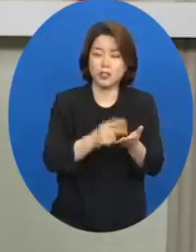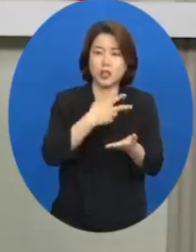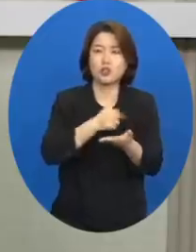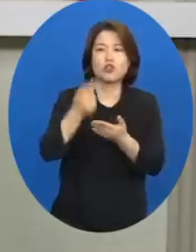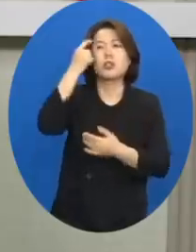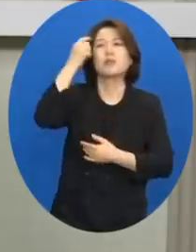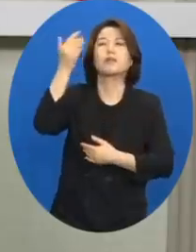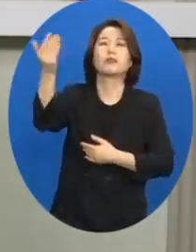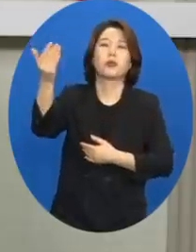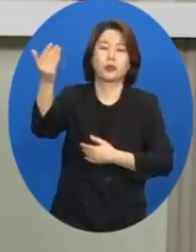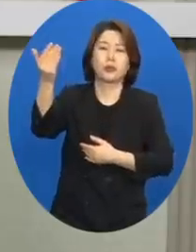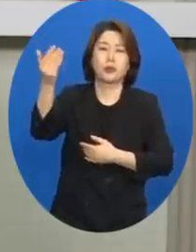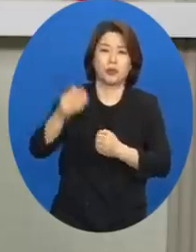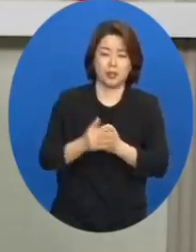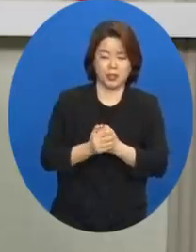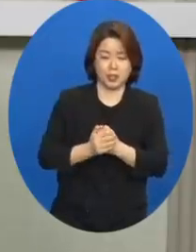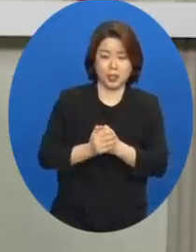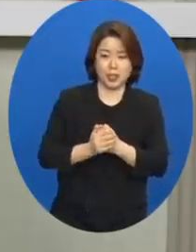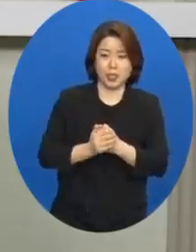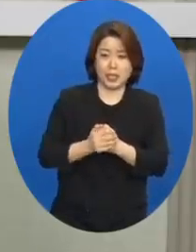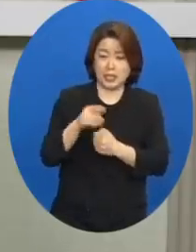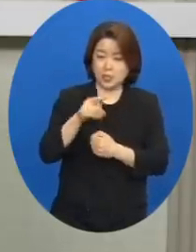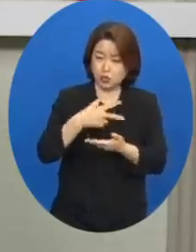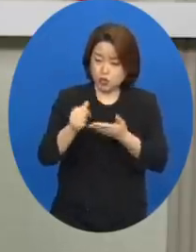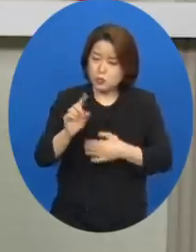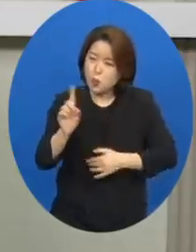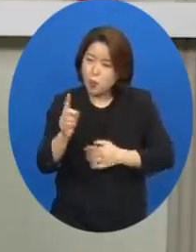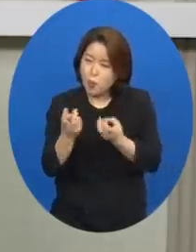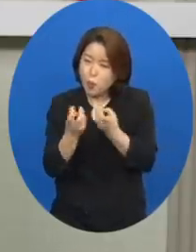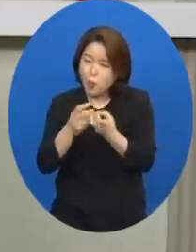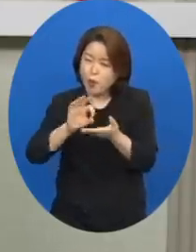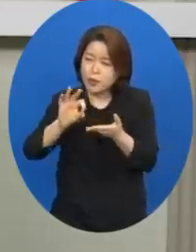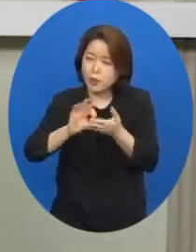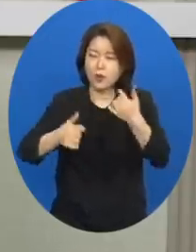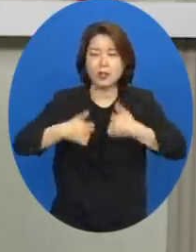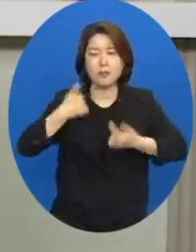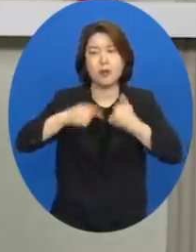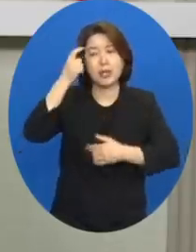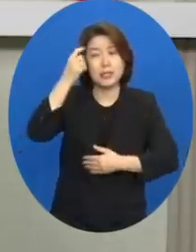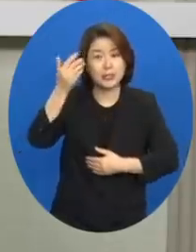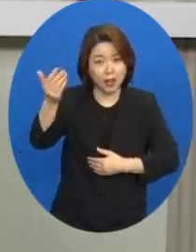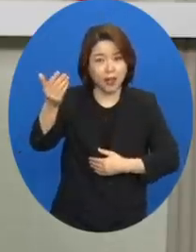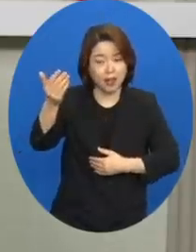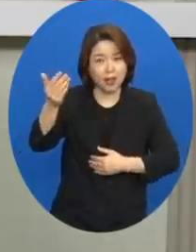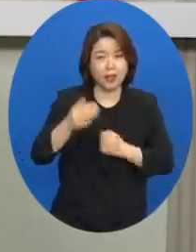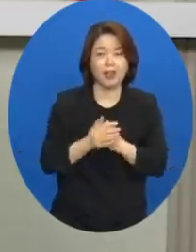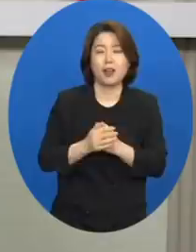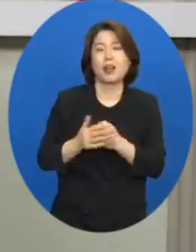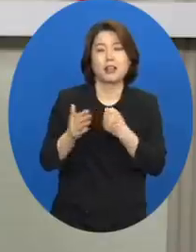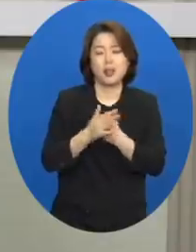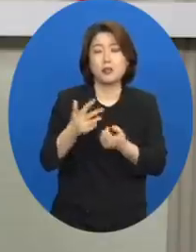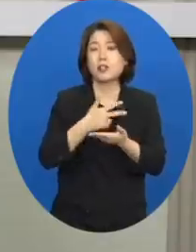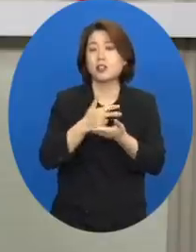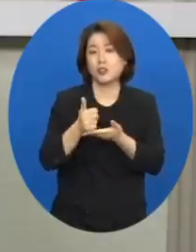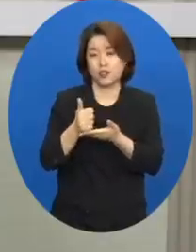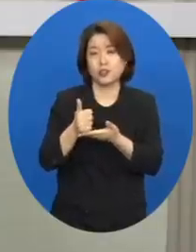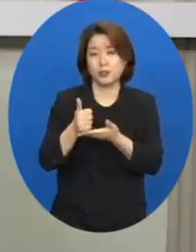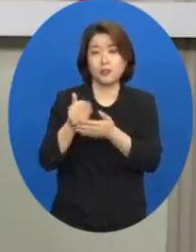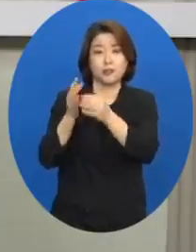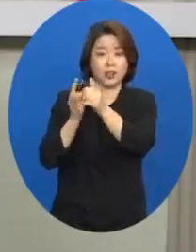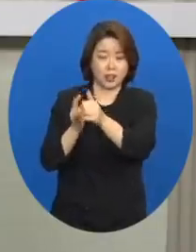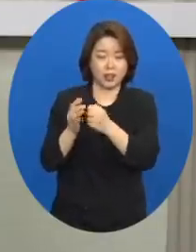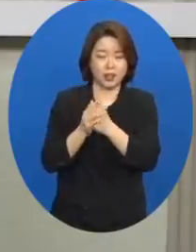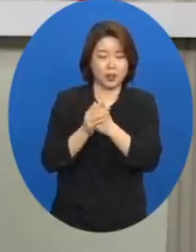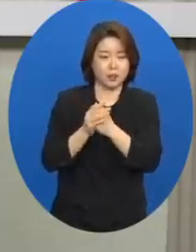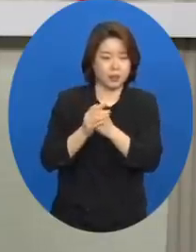되겠다 주님은 어떻게 하기를 기뻐 하시는가 그래서 우리가 주님께 귀를